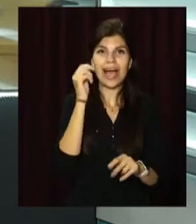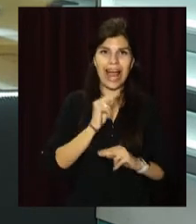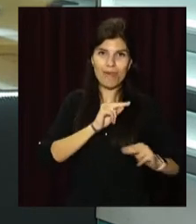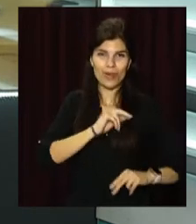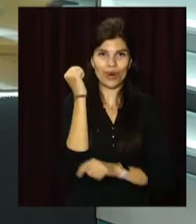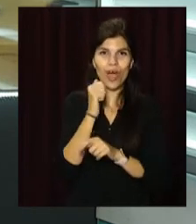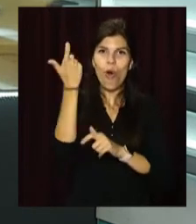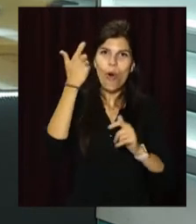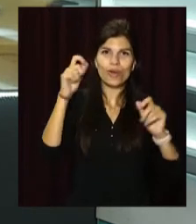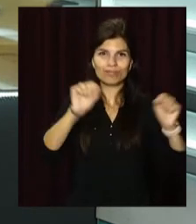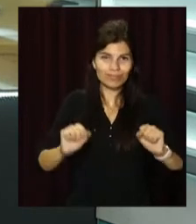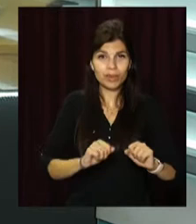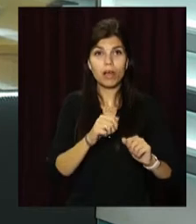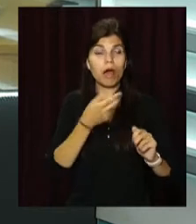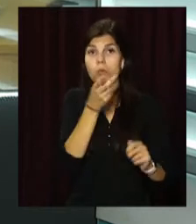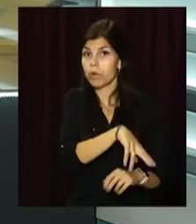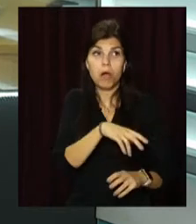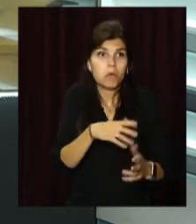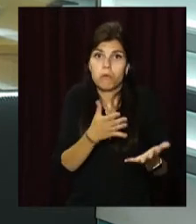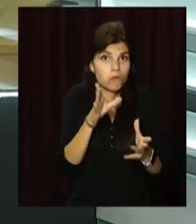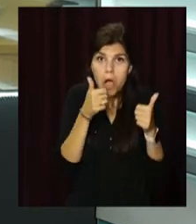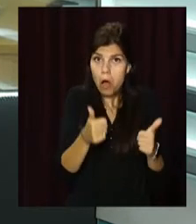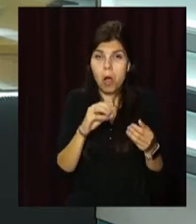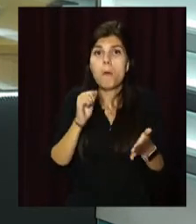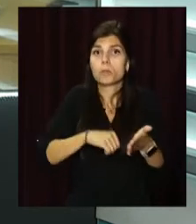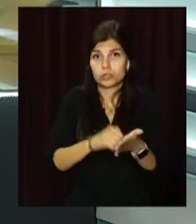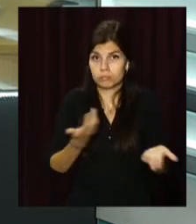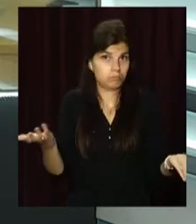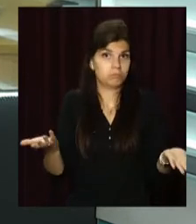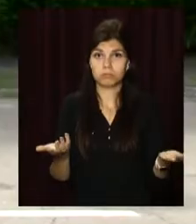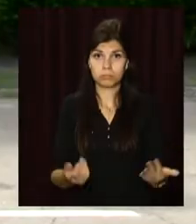по господарству. Про обставини трагедії далі в сюжеті.